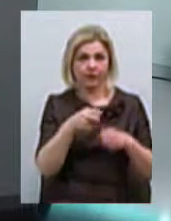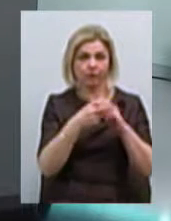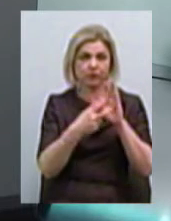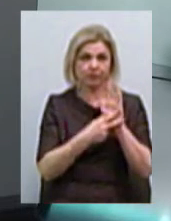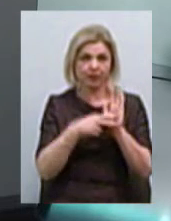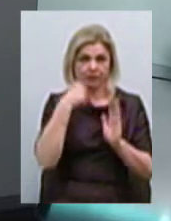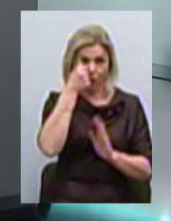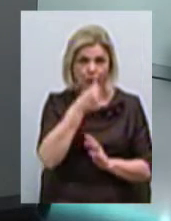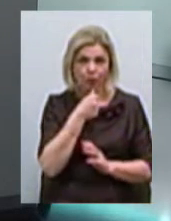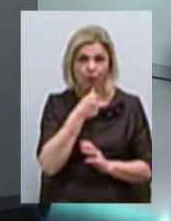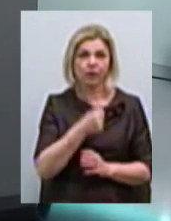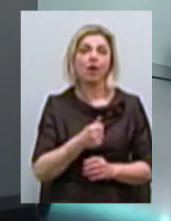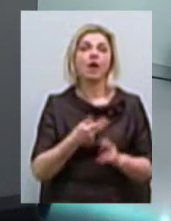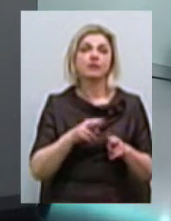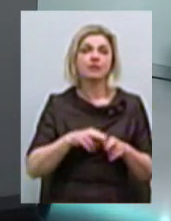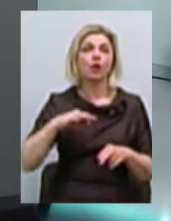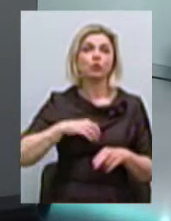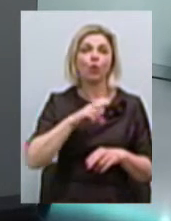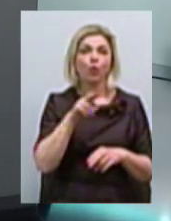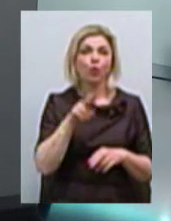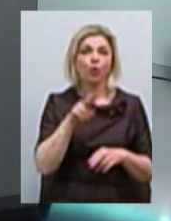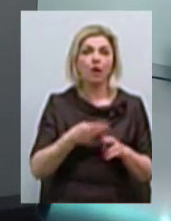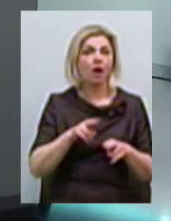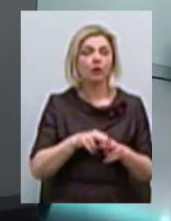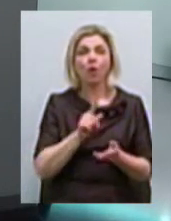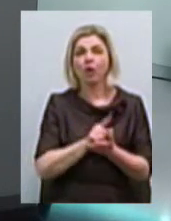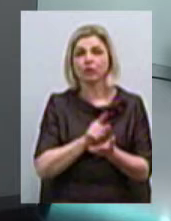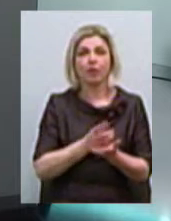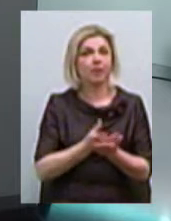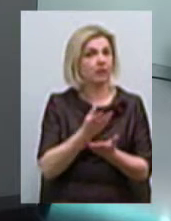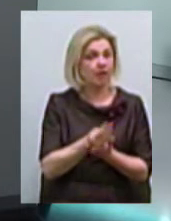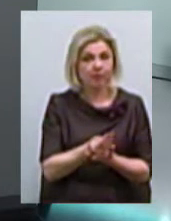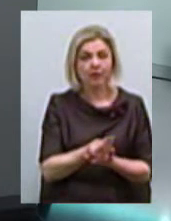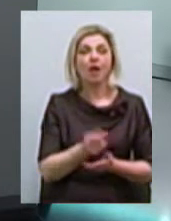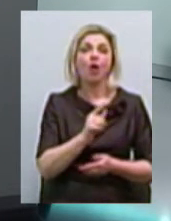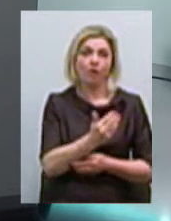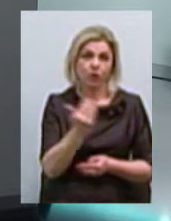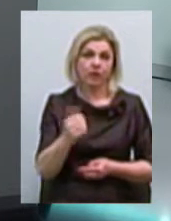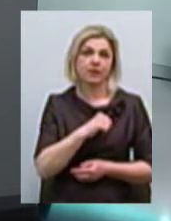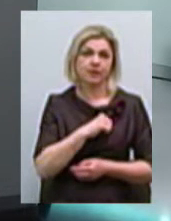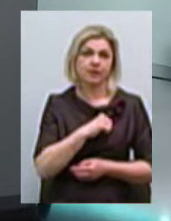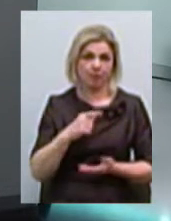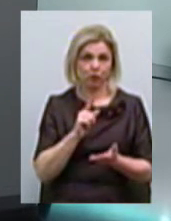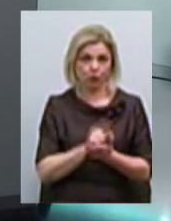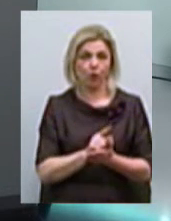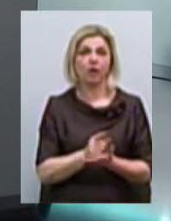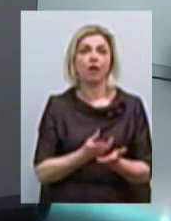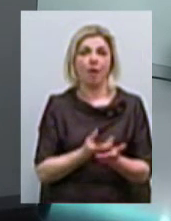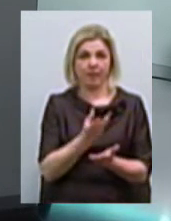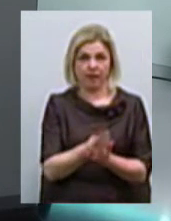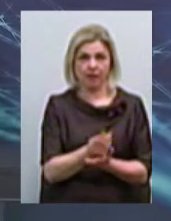2018 року. Це доходи, з яких не отримувався податок. Вони повинні самі визначити податкове